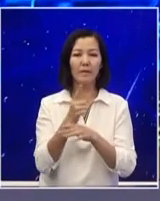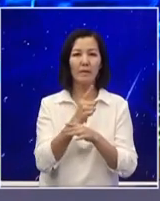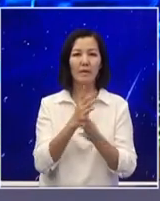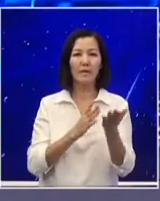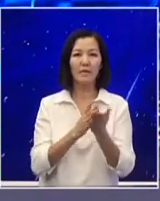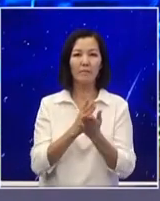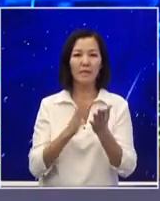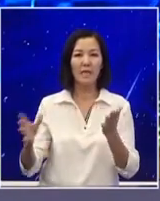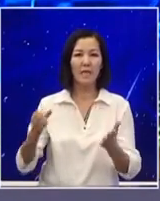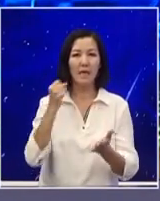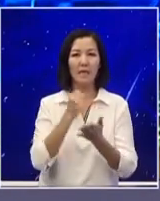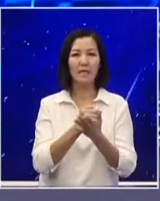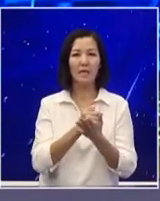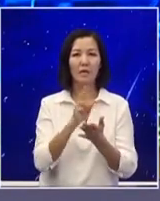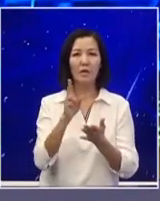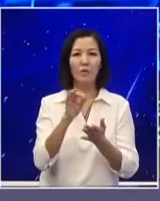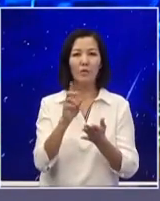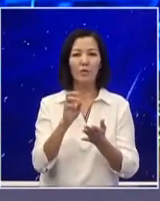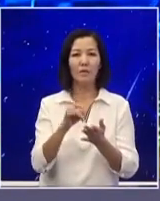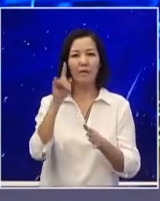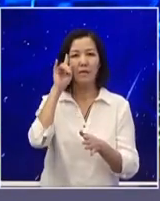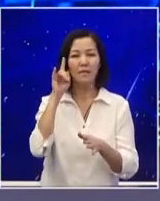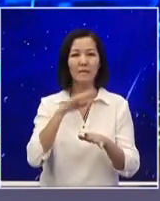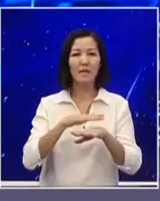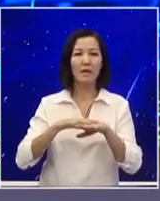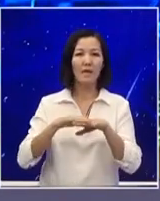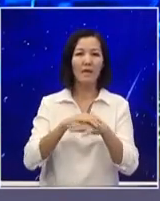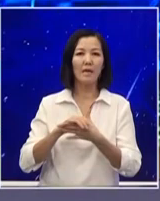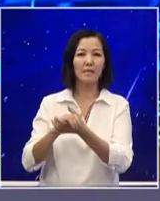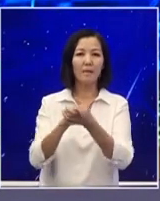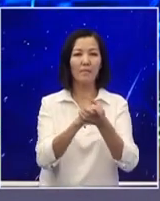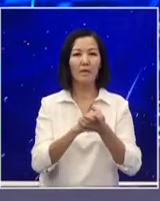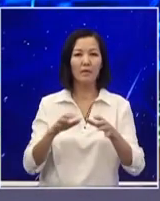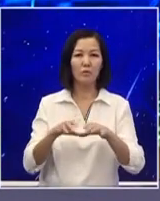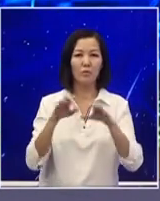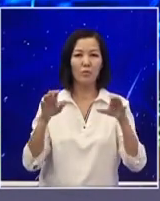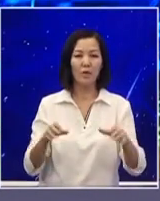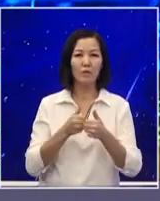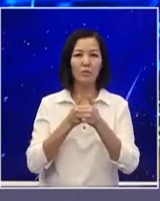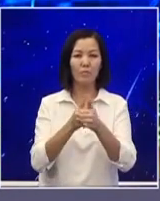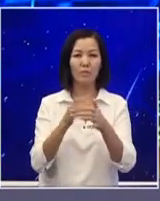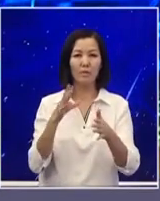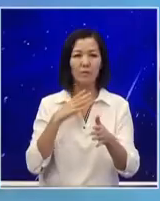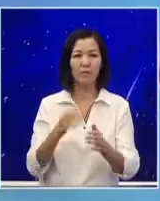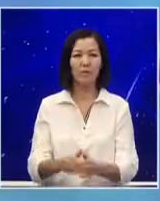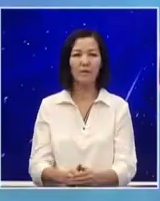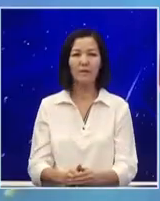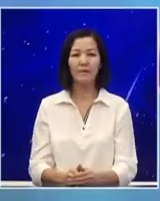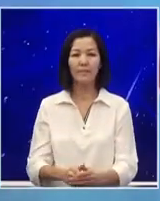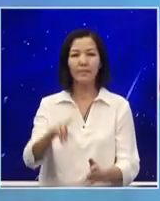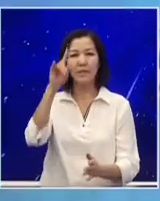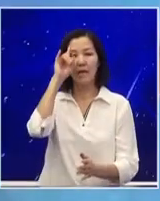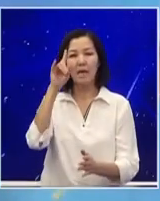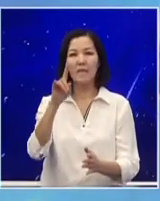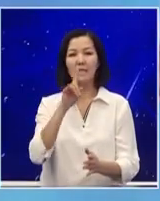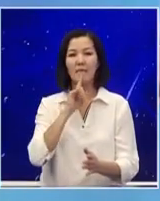лауазымды қызметке тағайындалды. Зәкіржан Күзиев Қазақстан халқы ассамблеясы төрағасының орынбасары болды. Қазақстан